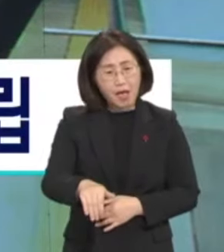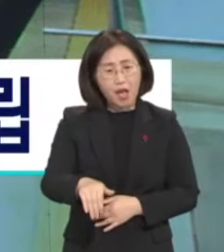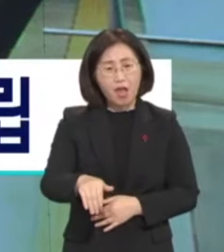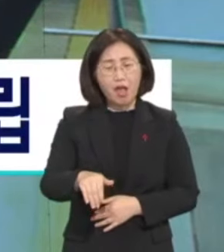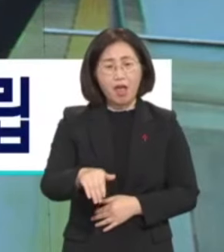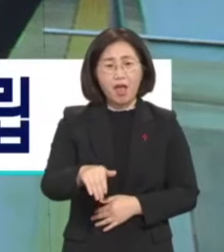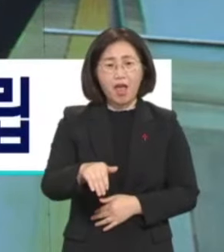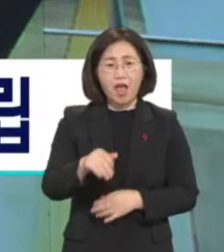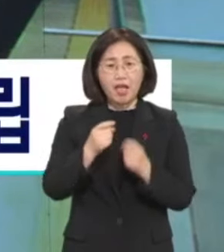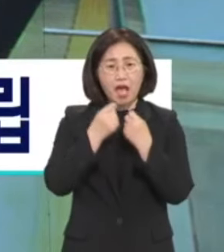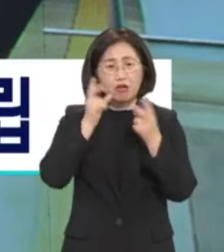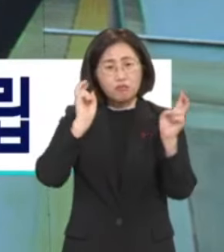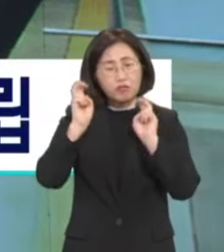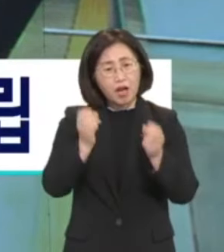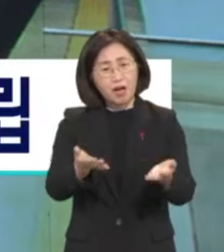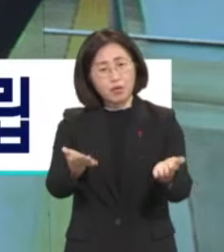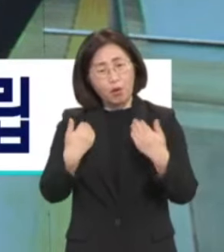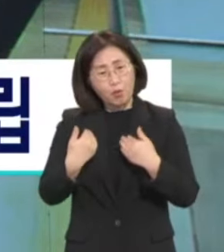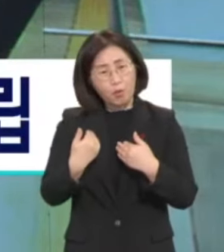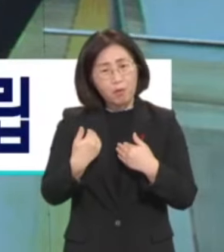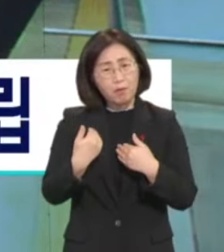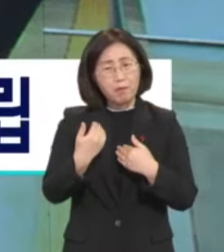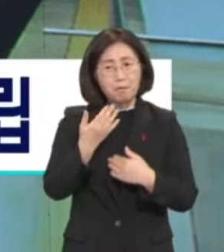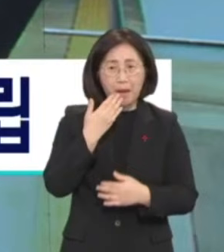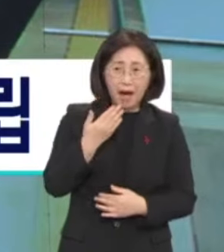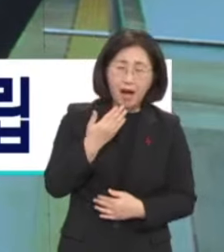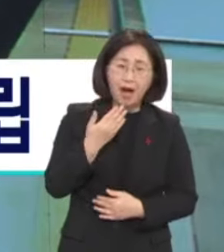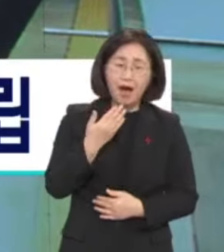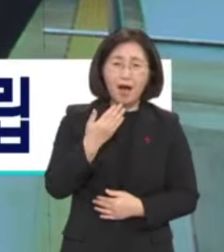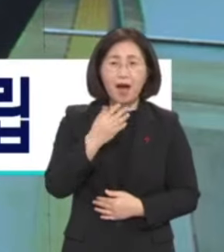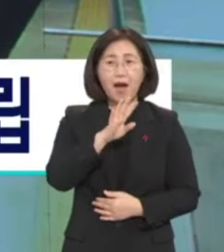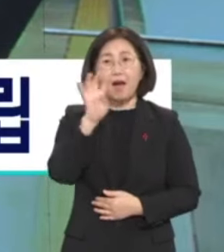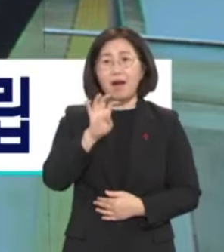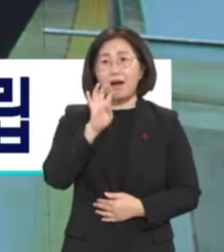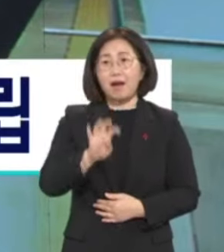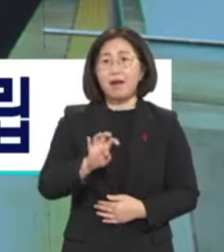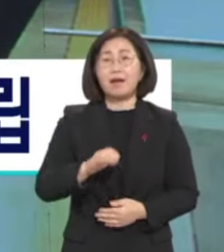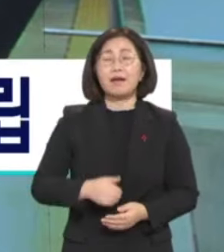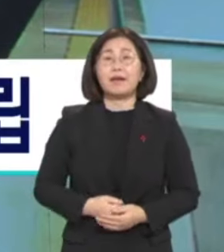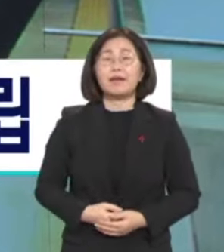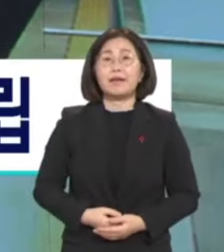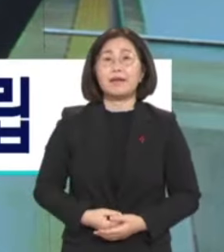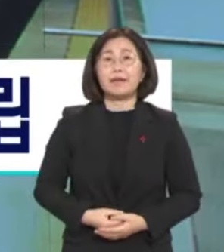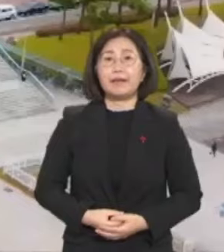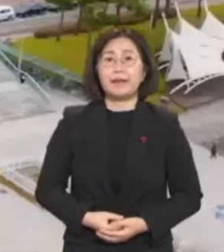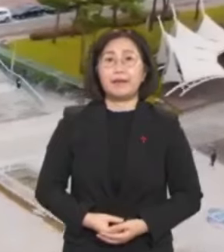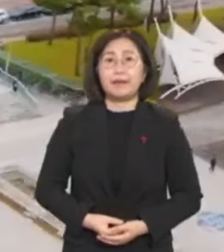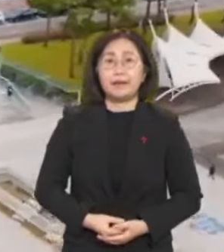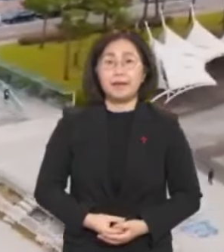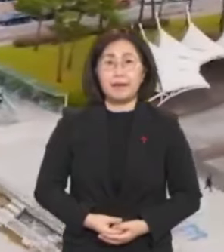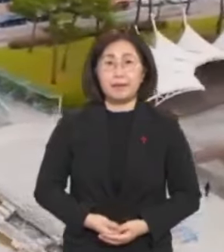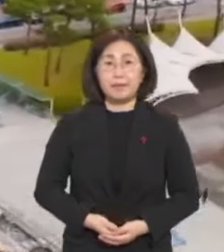원에 달하는 민자유치 성공 여부가 최대 관건입니다. 이수복 기자의 보도입니다.